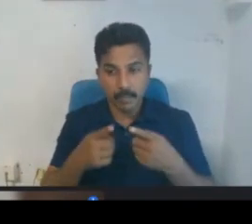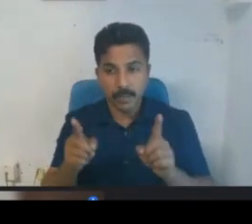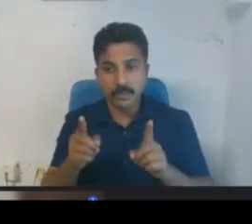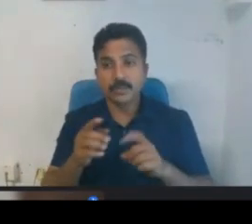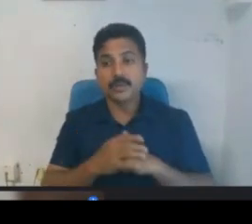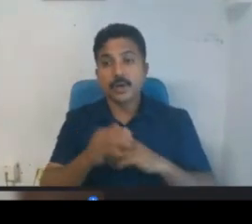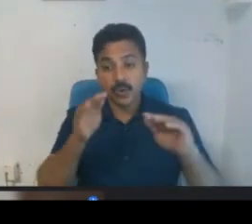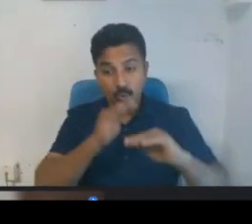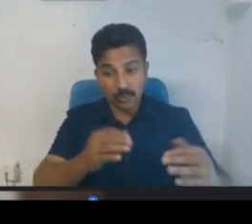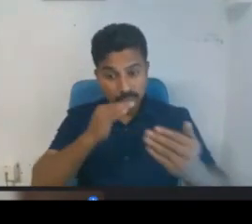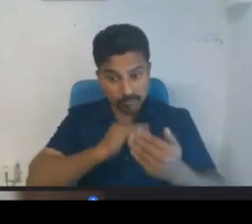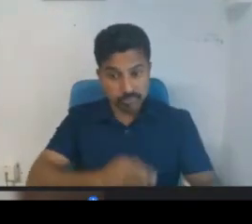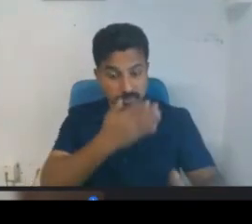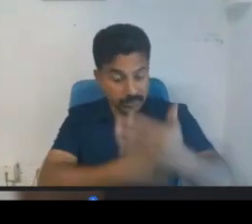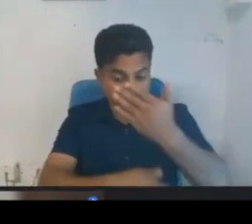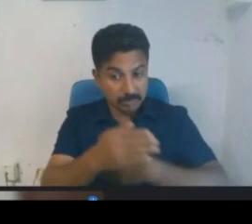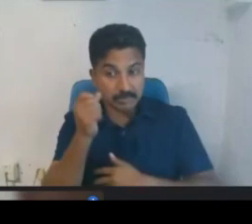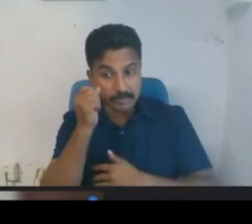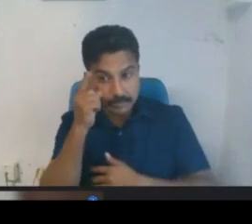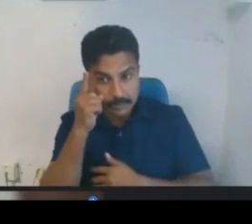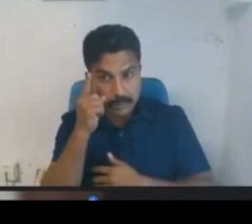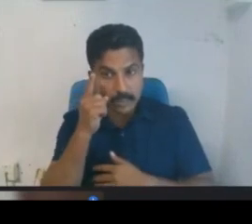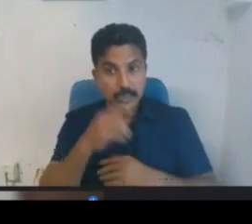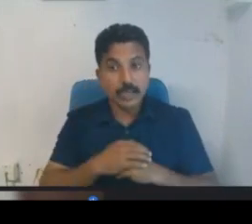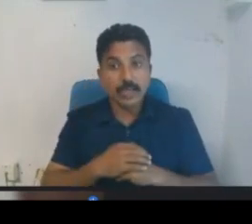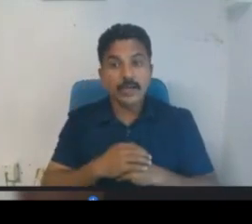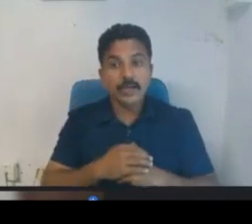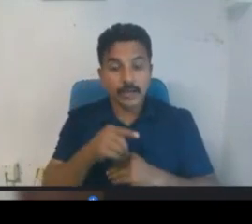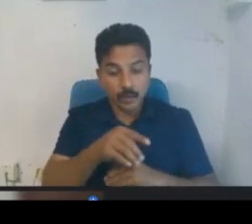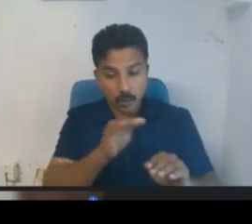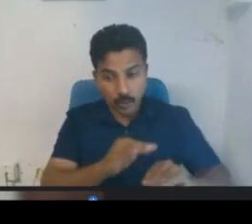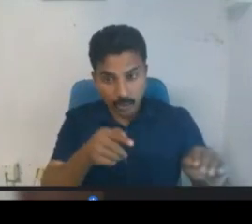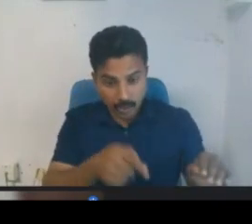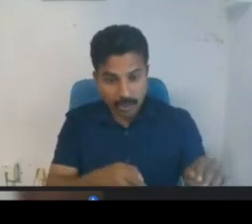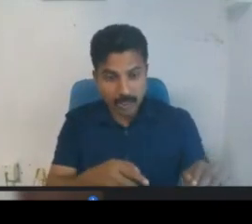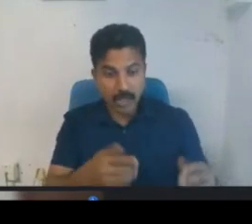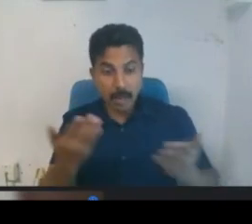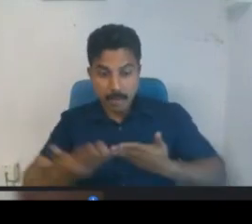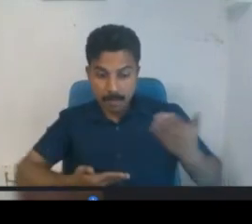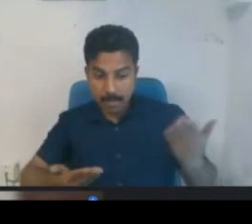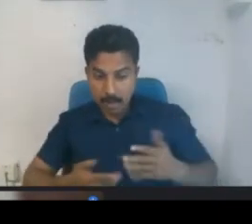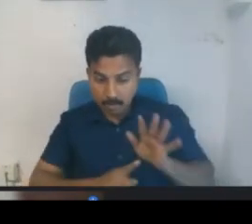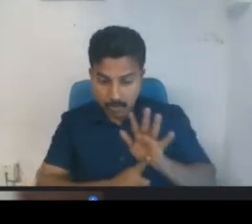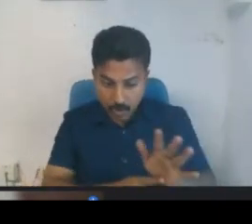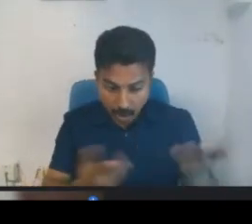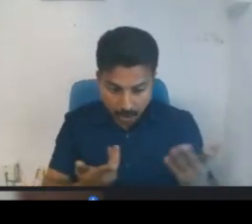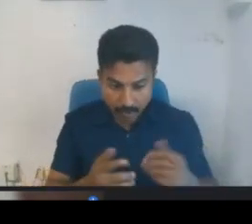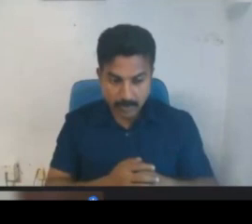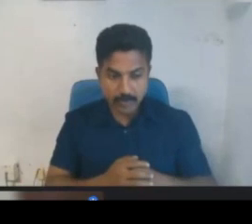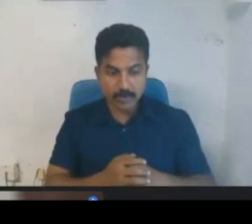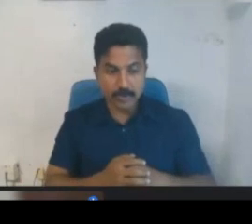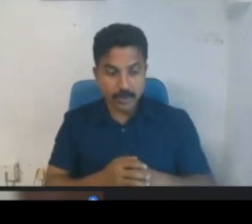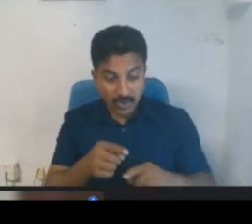പക്ഷേ ഒരു കുട്ടി ഭിന്നശേഷിയുള്ള കുട്ടിയാണെന്ന് മനസ്സിലാക്കുമ്പോൾ തന്നെ ആ കുട്ടിയോട് നമ്മൾ എങ്ങനെയാണ് പെരുമാറേണ്ടത്,